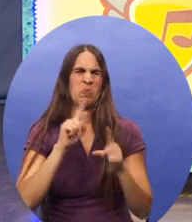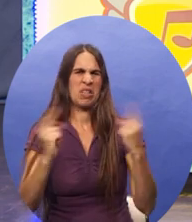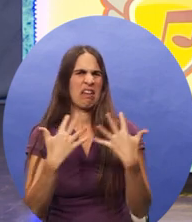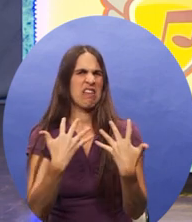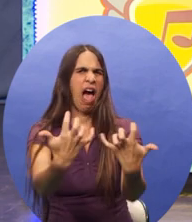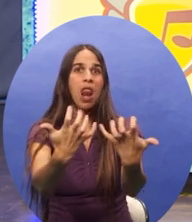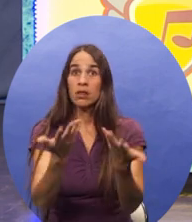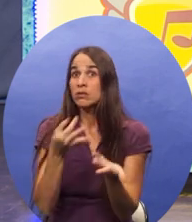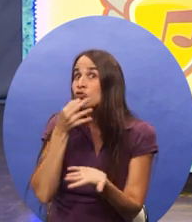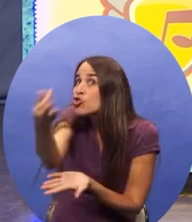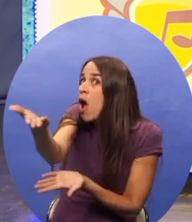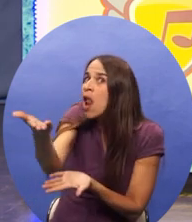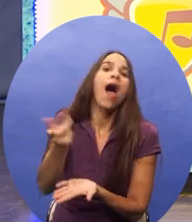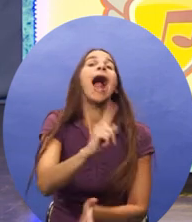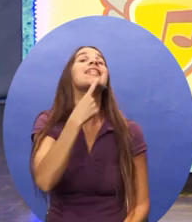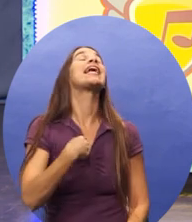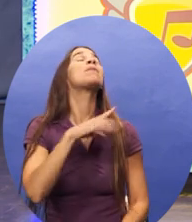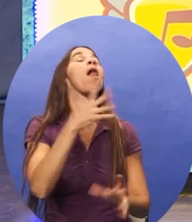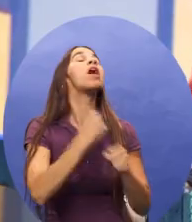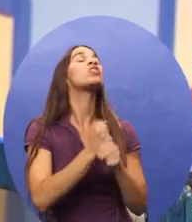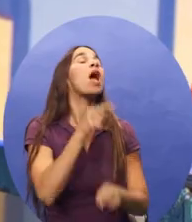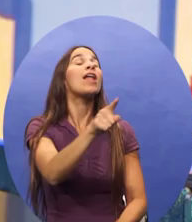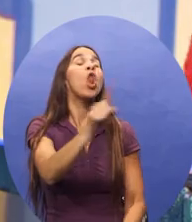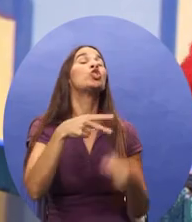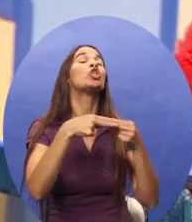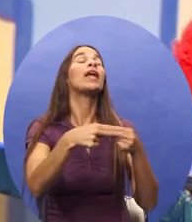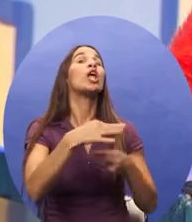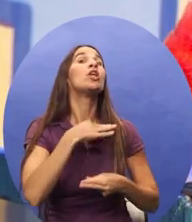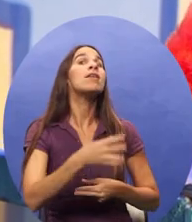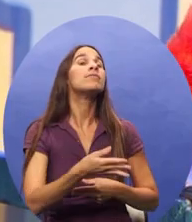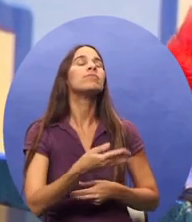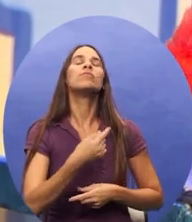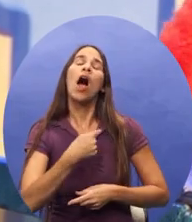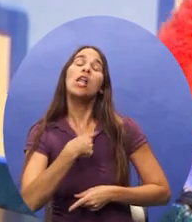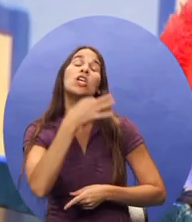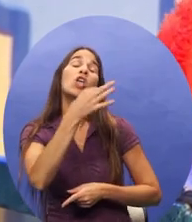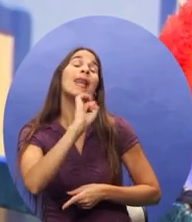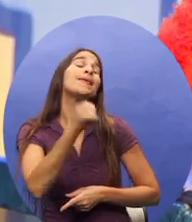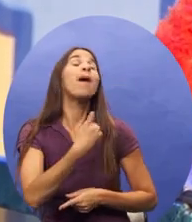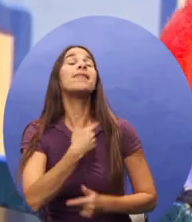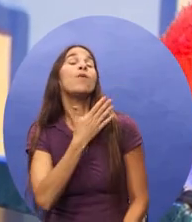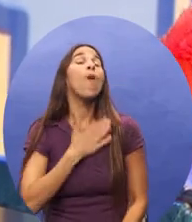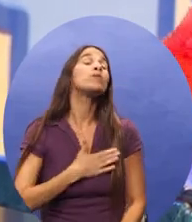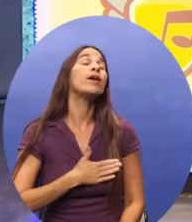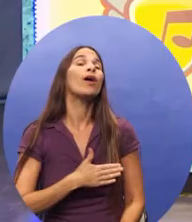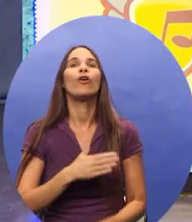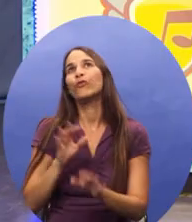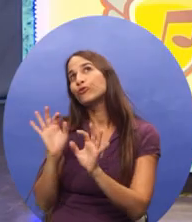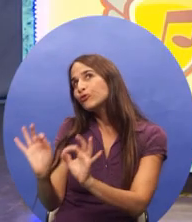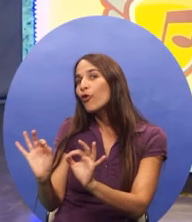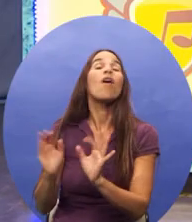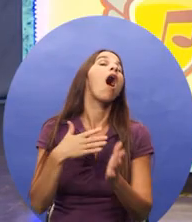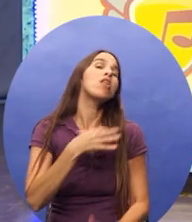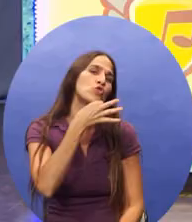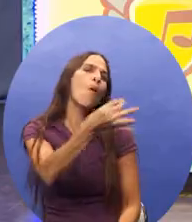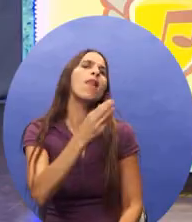שם זה קהל? תשאל אותם! אל תגיד לי מה לעשות, אתה לא השכנה שלי. אני אשאל רק אם אני רוצה. טוב.